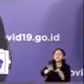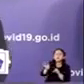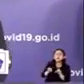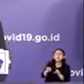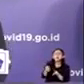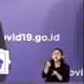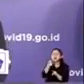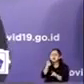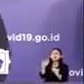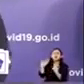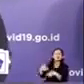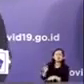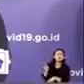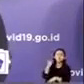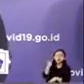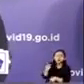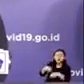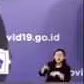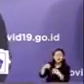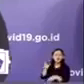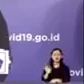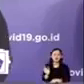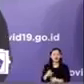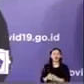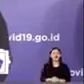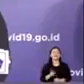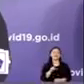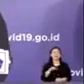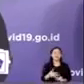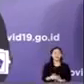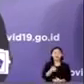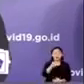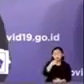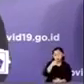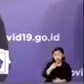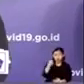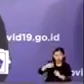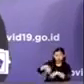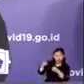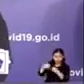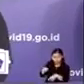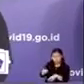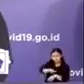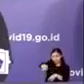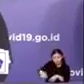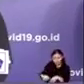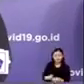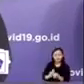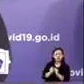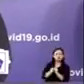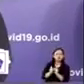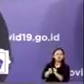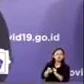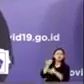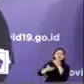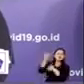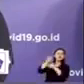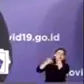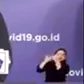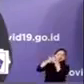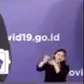pasaran karena yang pertama karena obat yang beredar di pasaran itu sudah melalui berbagai macam uji sampai dengan mendapatkan suatu